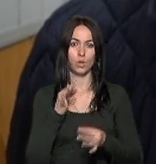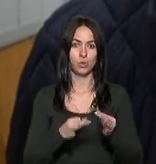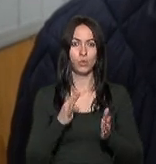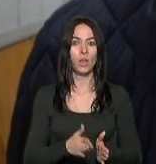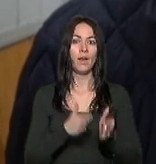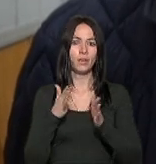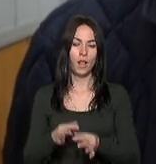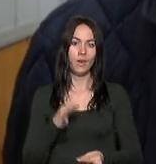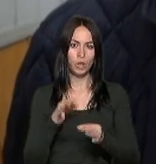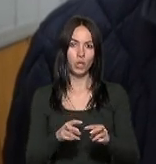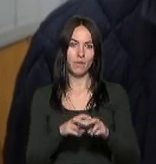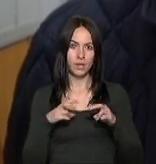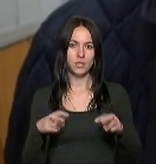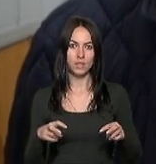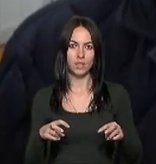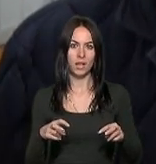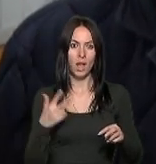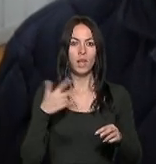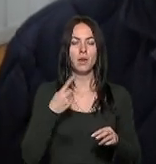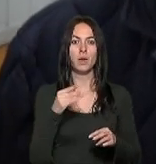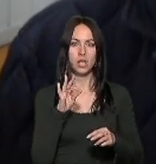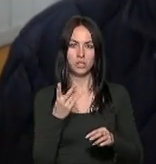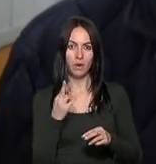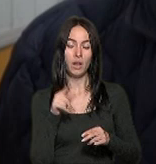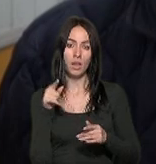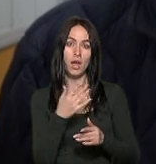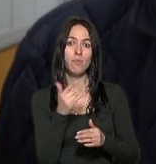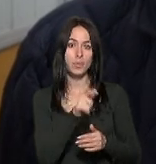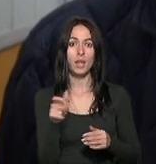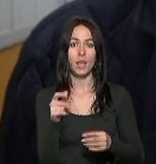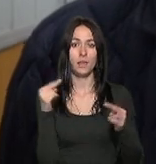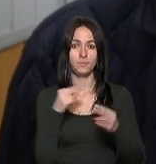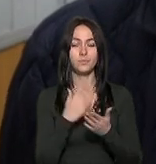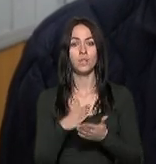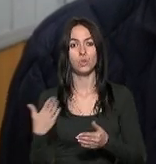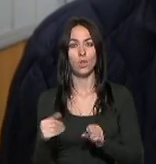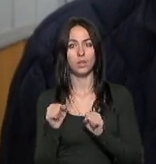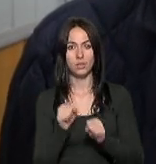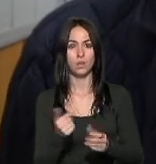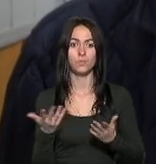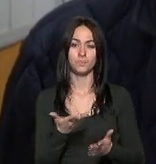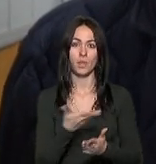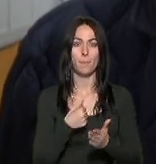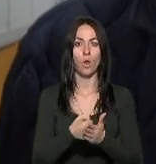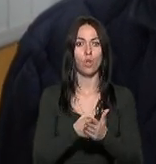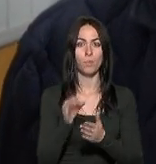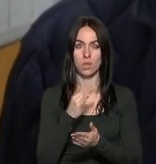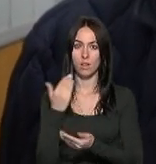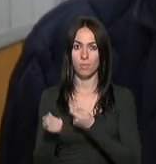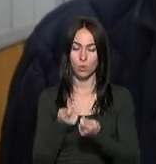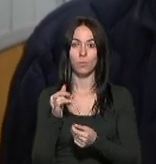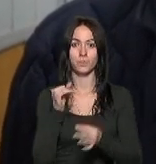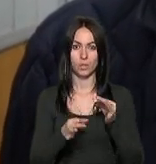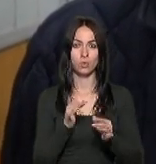судове засідання до 31 жовтня. Будуть декілька свідків зі сторони захисту, яких ми клопотали про допит. І суд